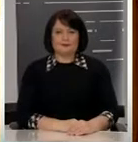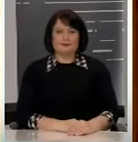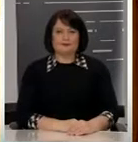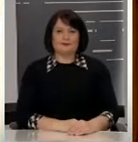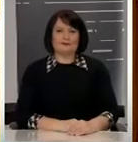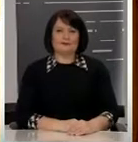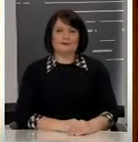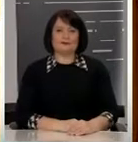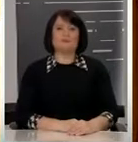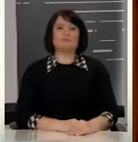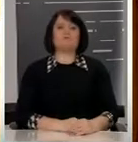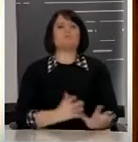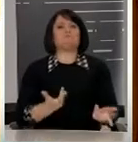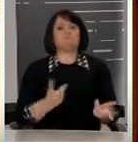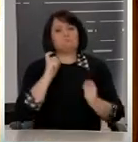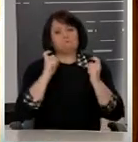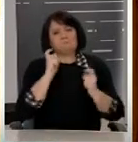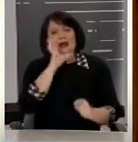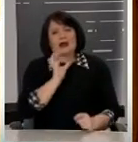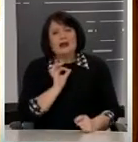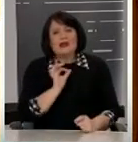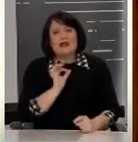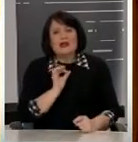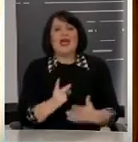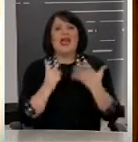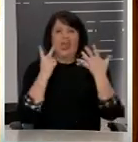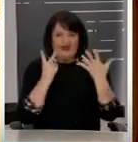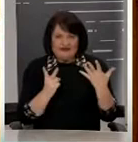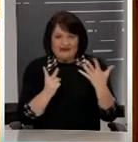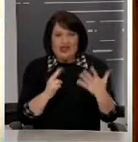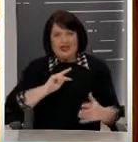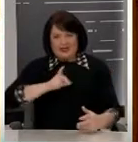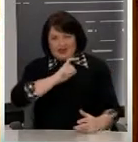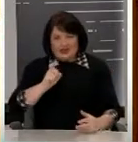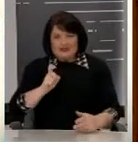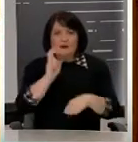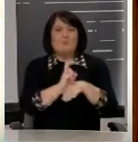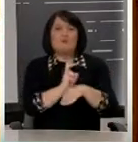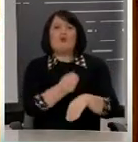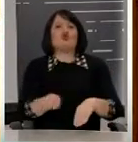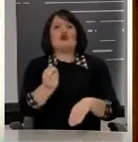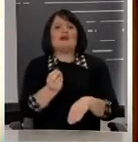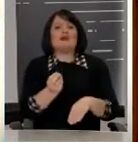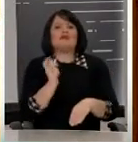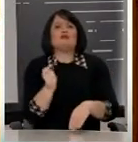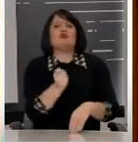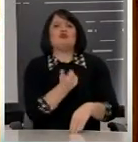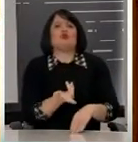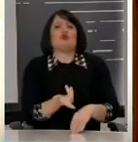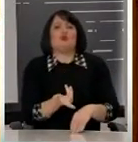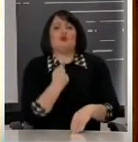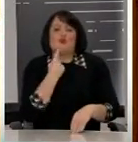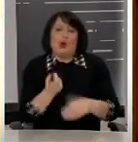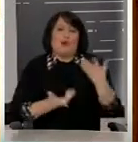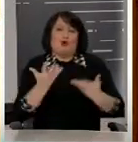για να ελαφρύνουμε και λίγο την ατμόσφαιρα, πού θα πάνε αυτά τα 7 δις πρωτογενές πλεόνασμα που προβλέπει